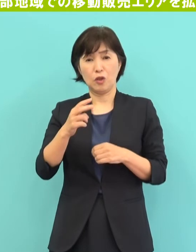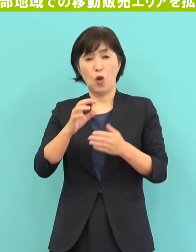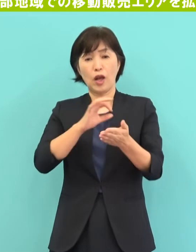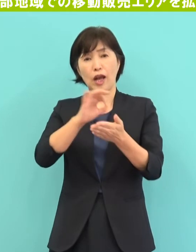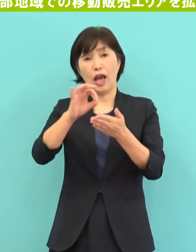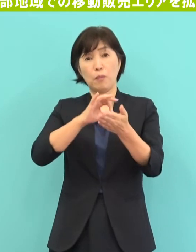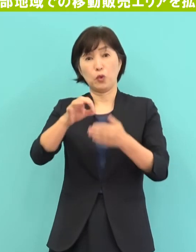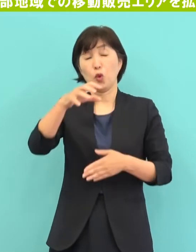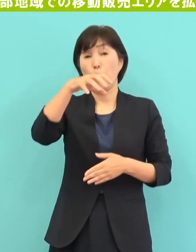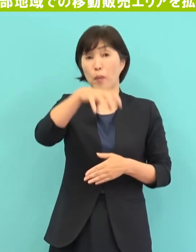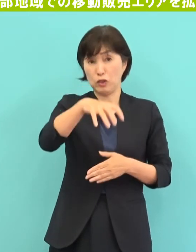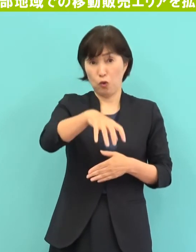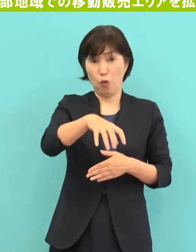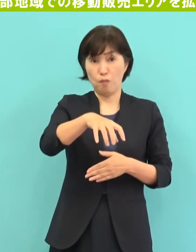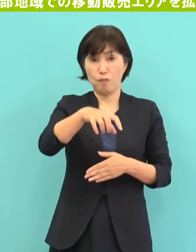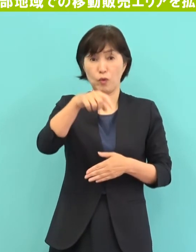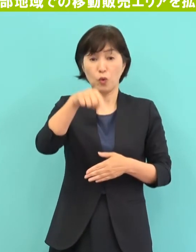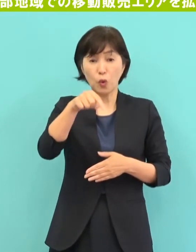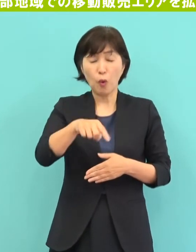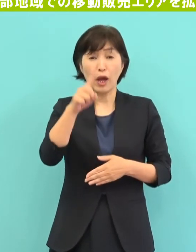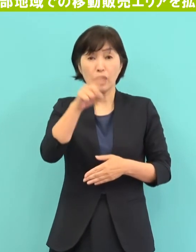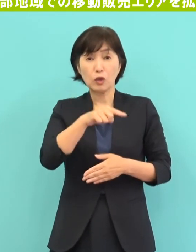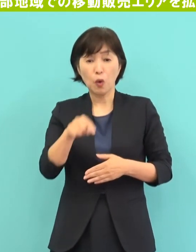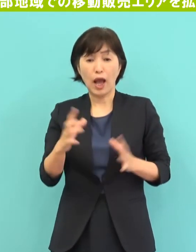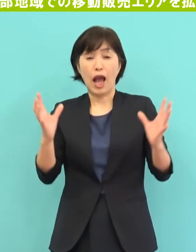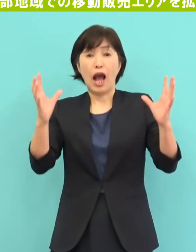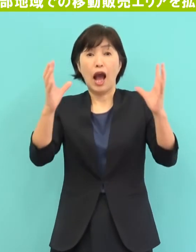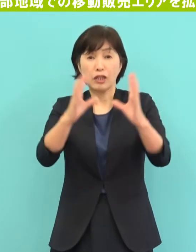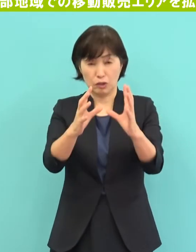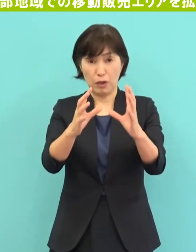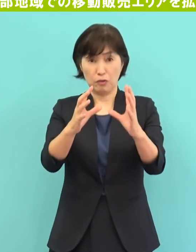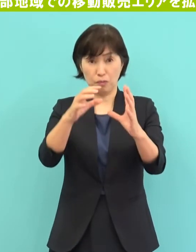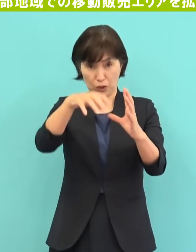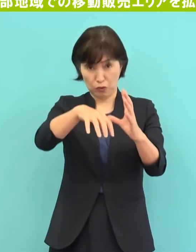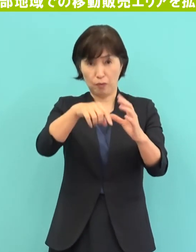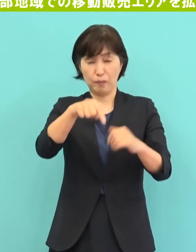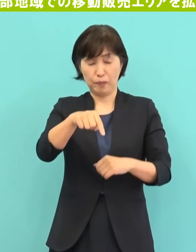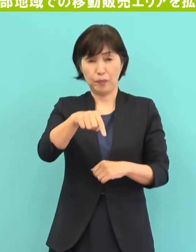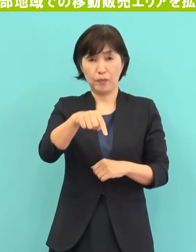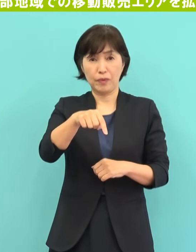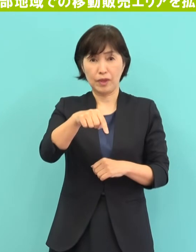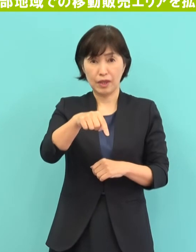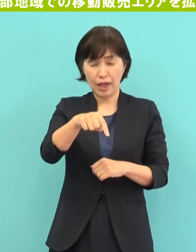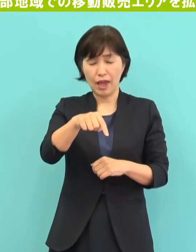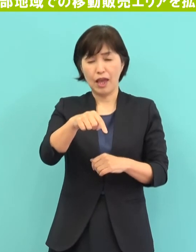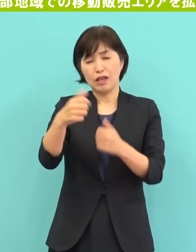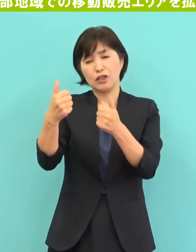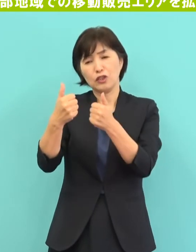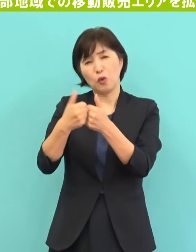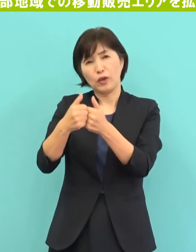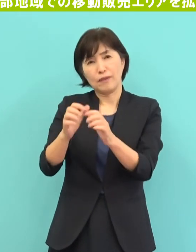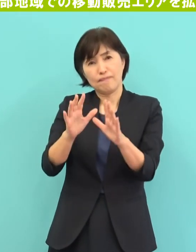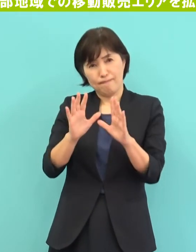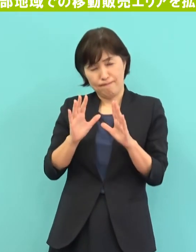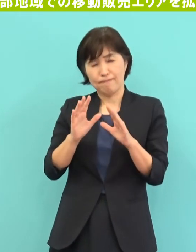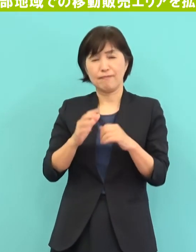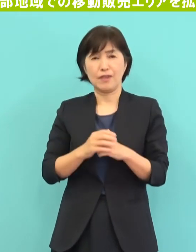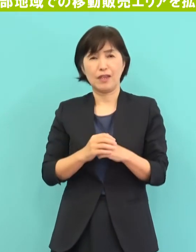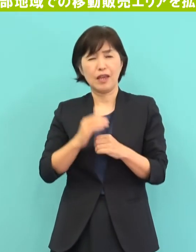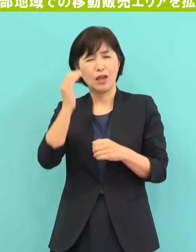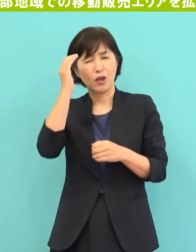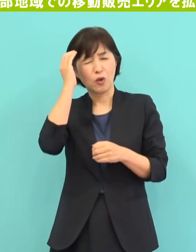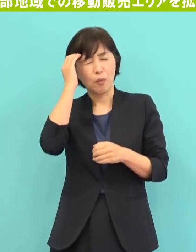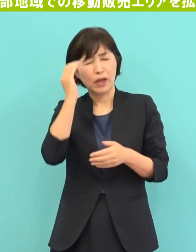買い物をするときにその地域の拠点に人が集まるということを捉えて例えば身近な相談に乗るか